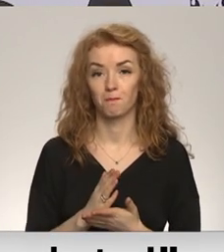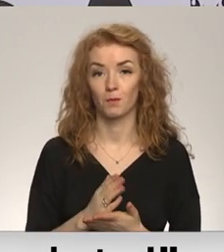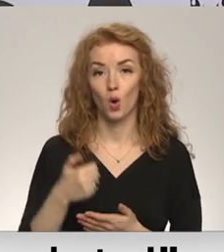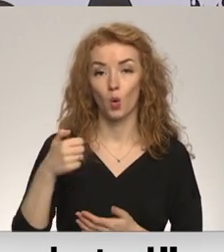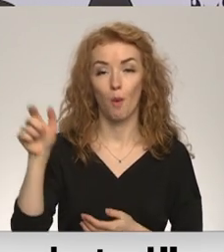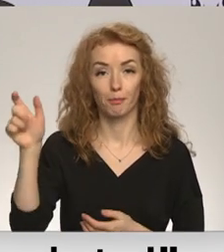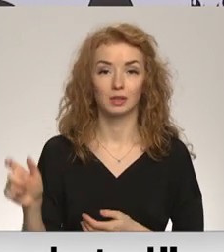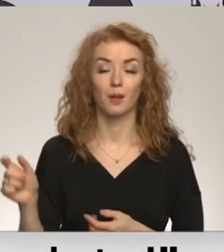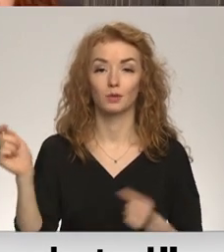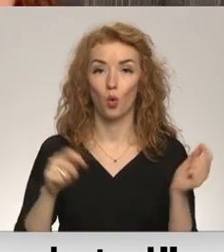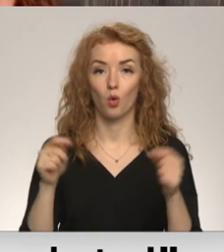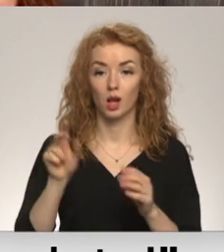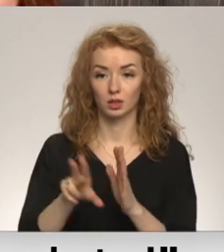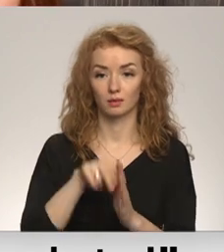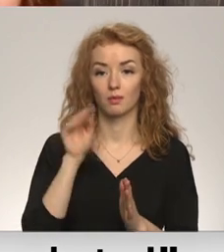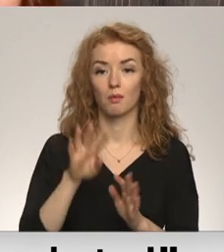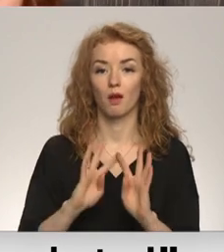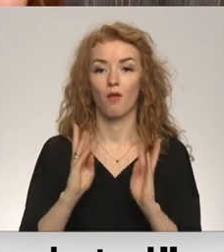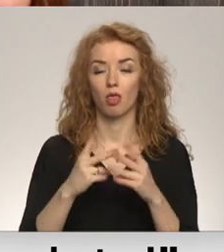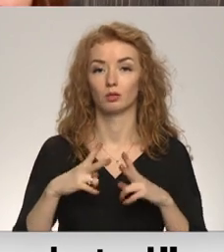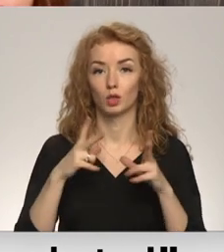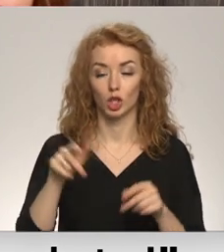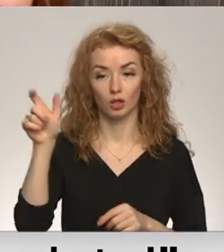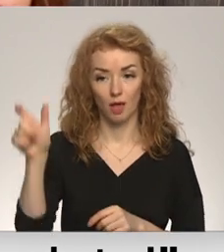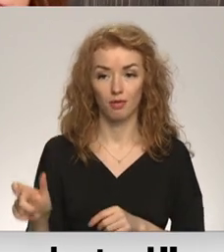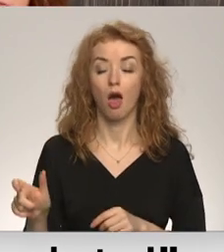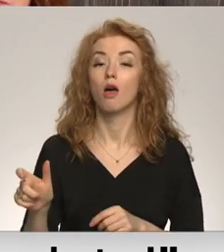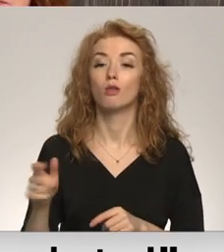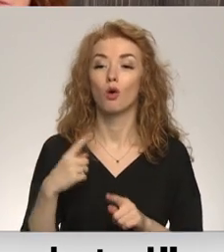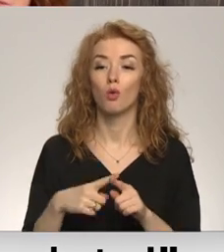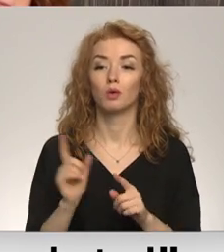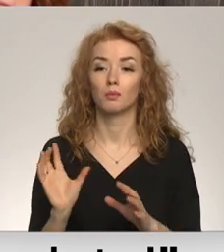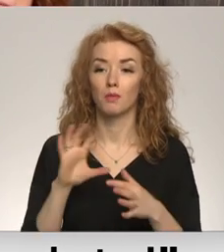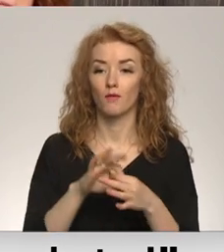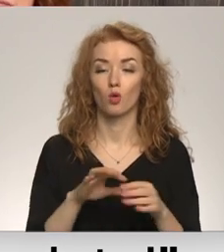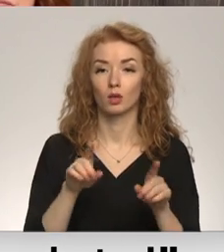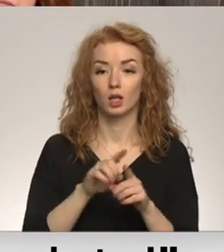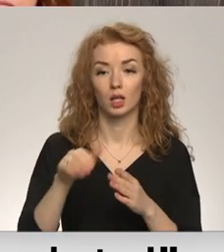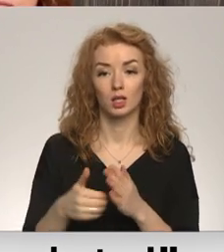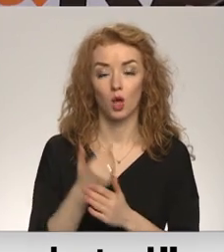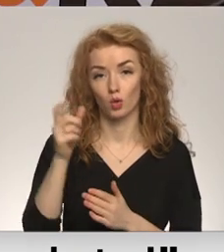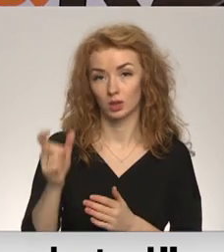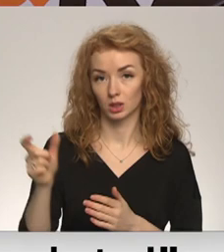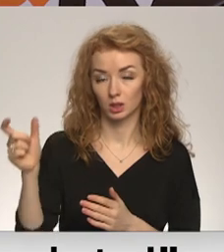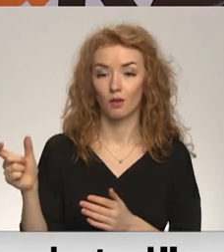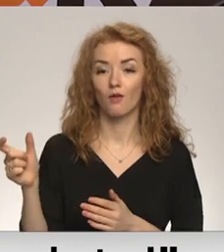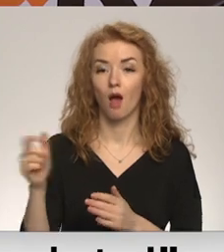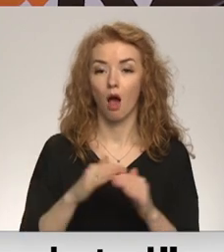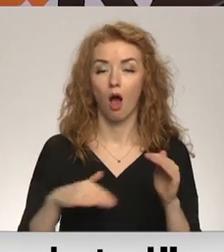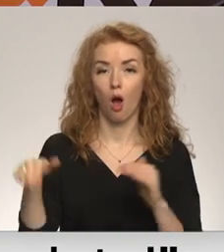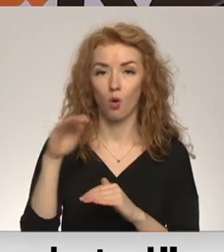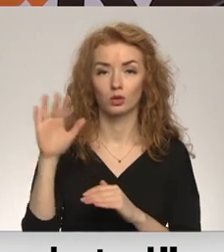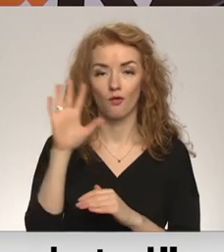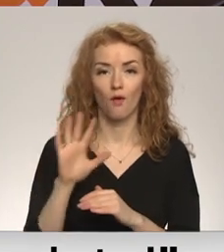Gobzems kongresā tika ievēlēts par valdes priekšsēdētāju. Vēl partijas valdē pievienojās vairāk jaunpienācēji, vairākos augstos